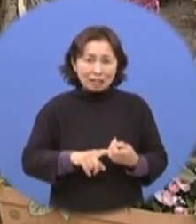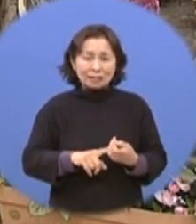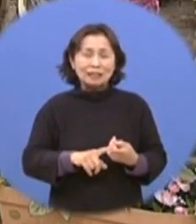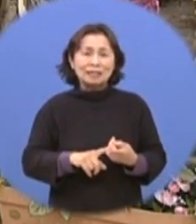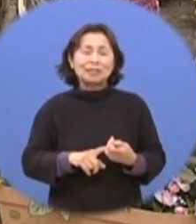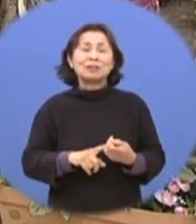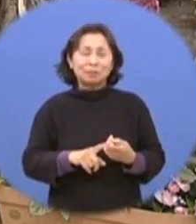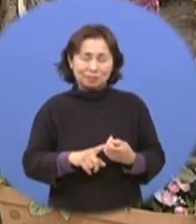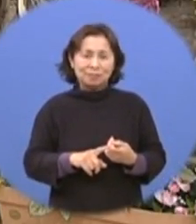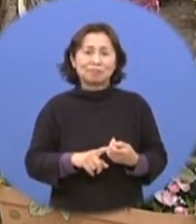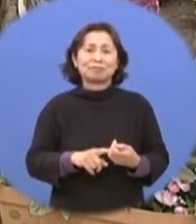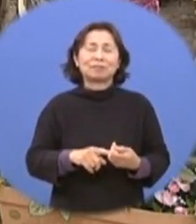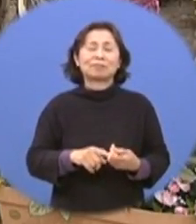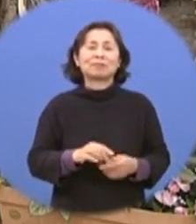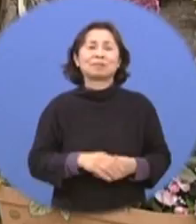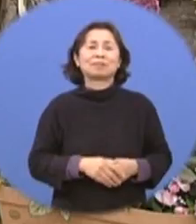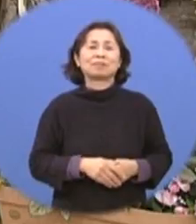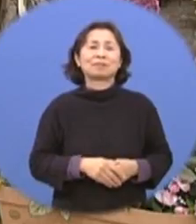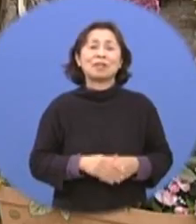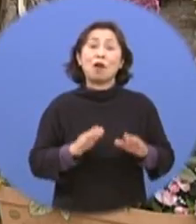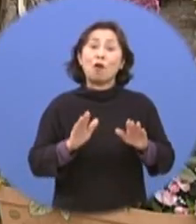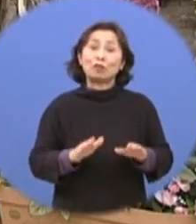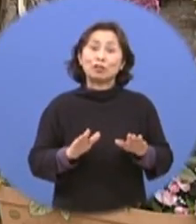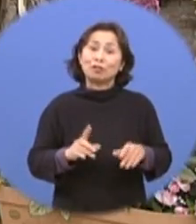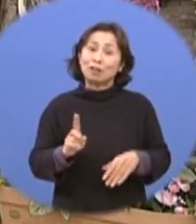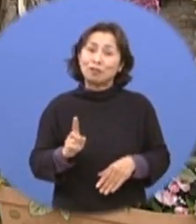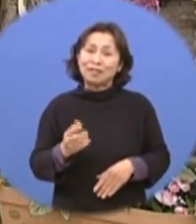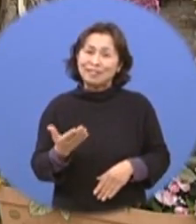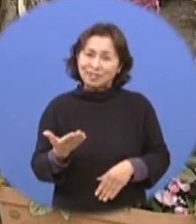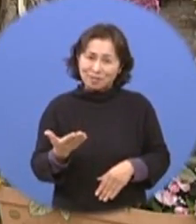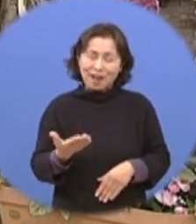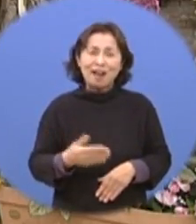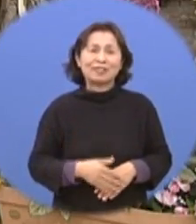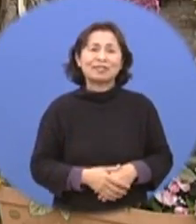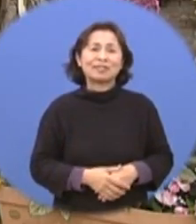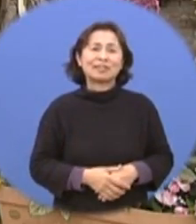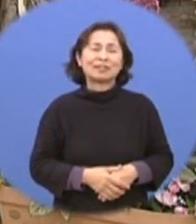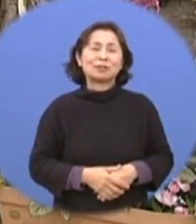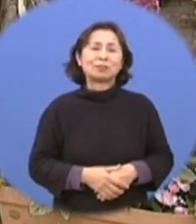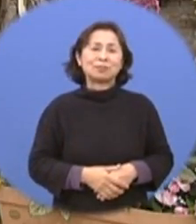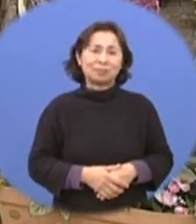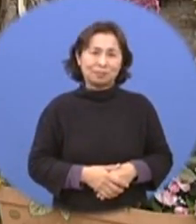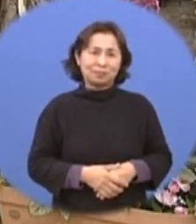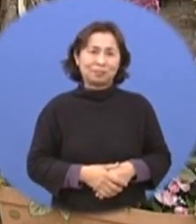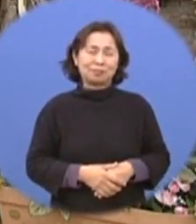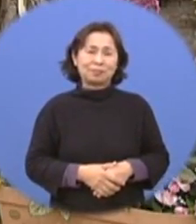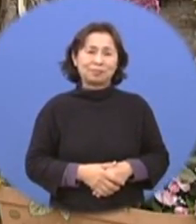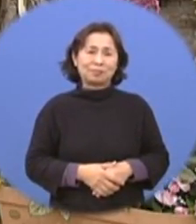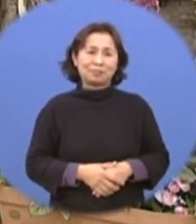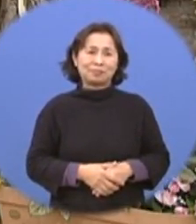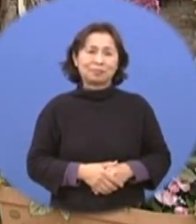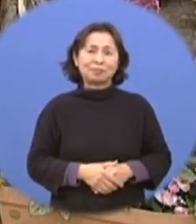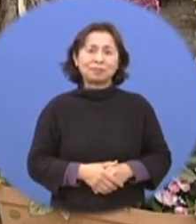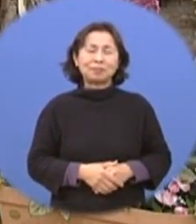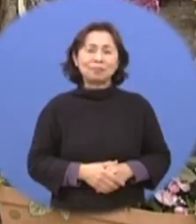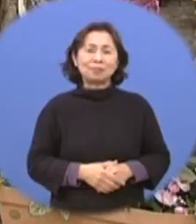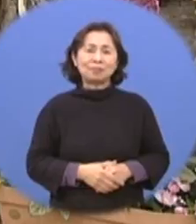和歌山ならではのものですさあ今週はどんな県産品が登場するのでしょうか